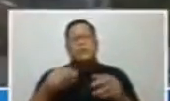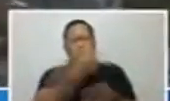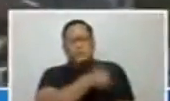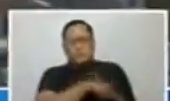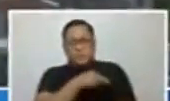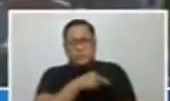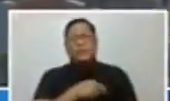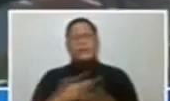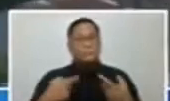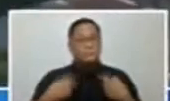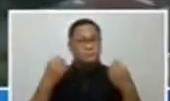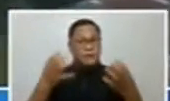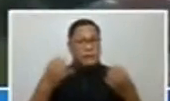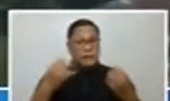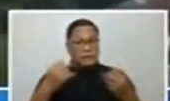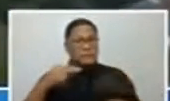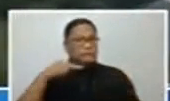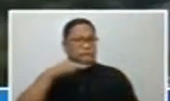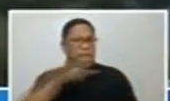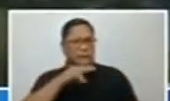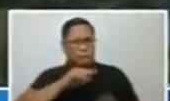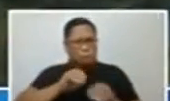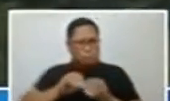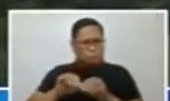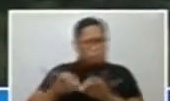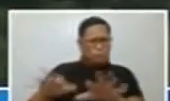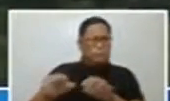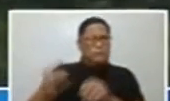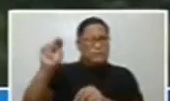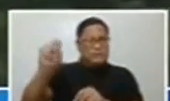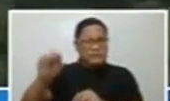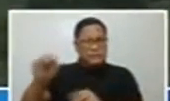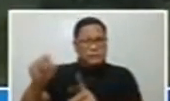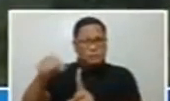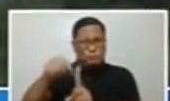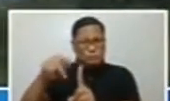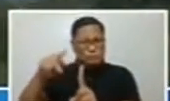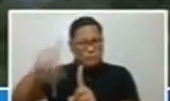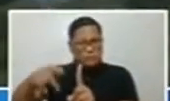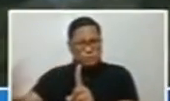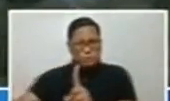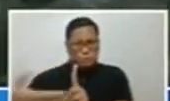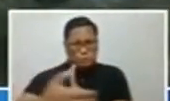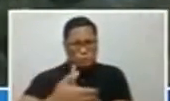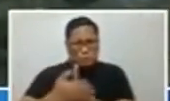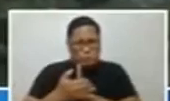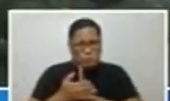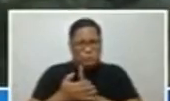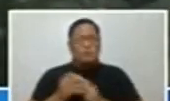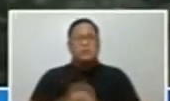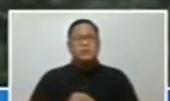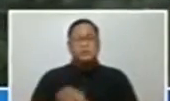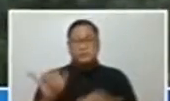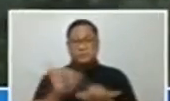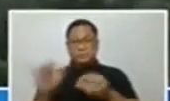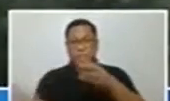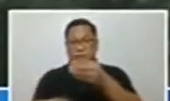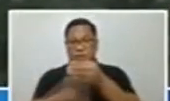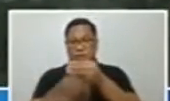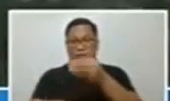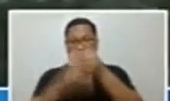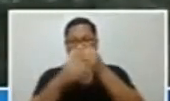para mapangalagaan din natin sila. At kailangan mailabas natin yung mga positive sa home quarantine. Dapat mailagay natin ito